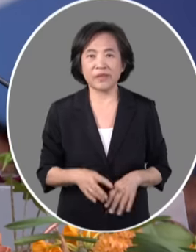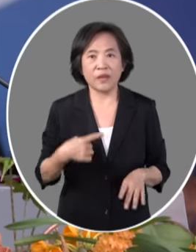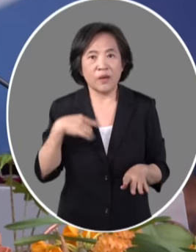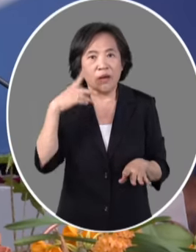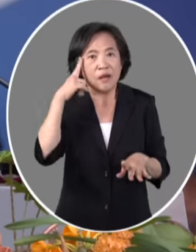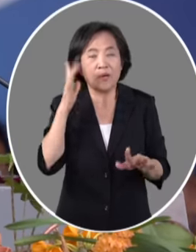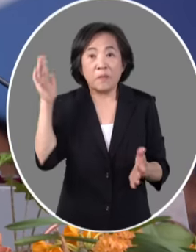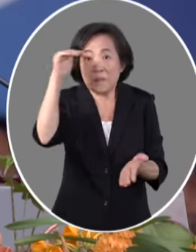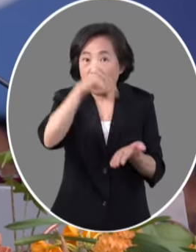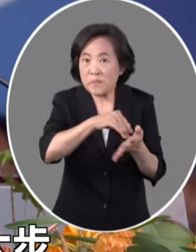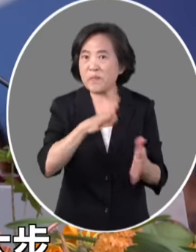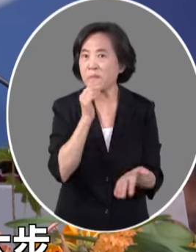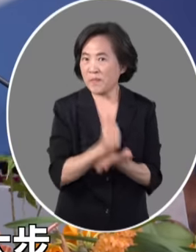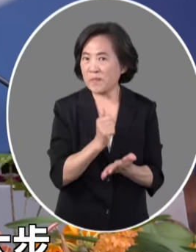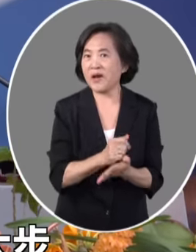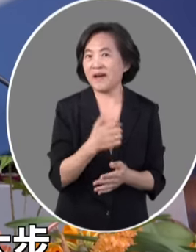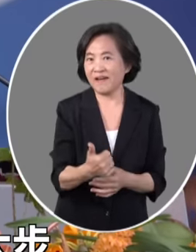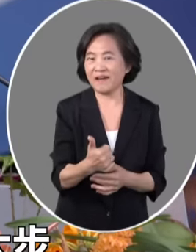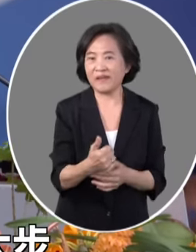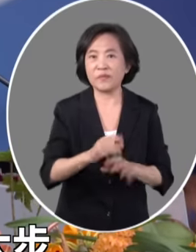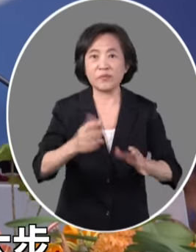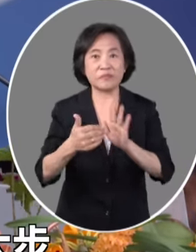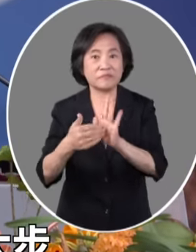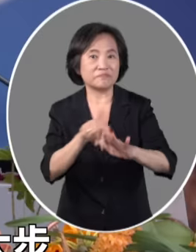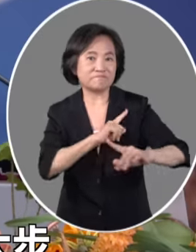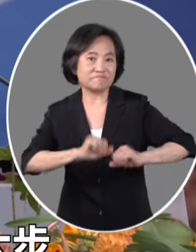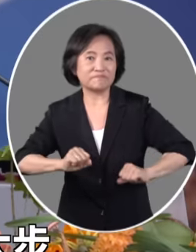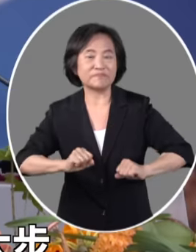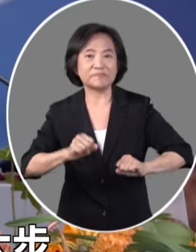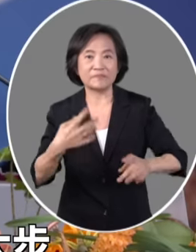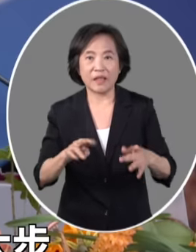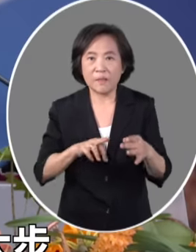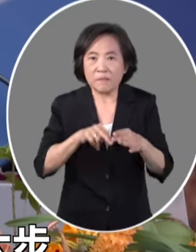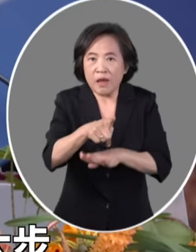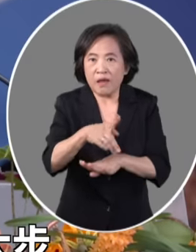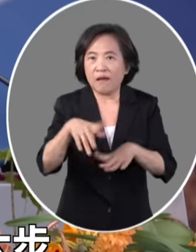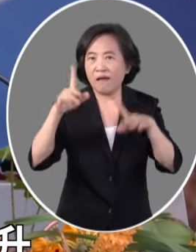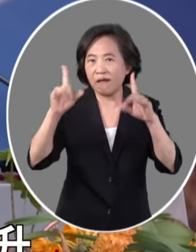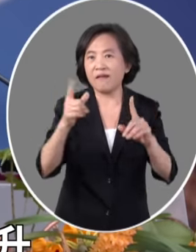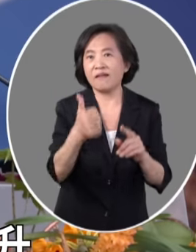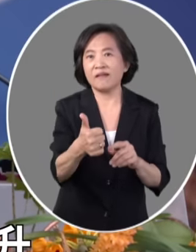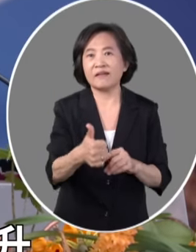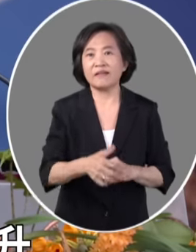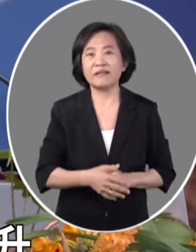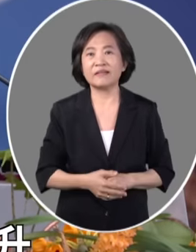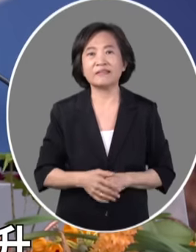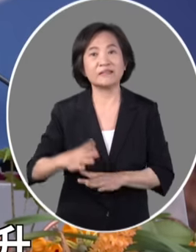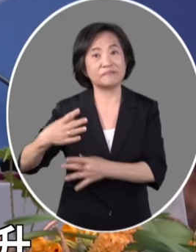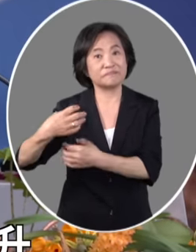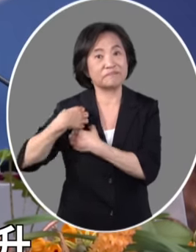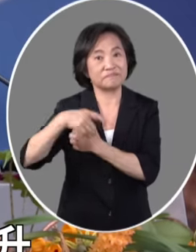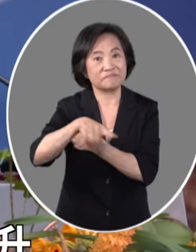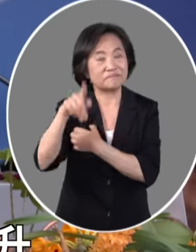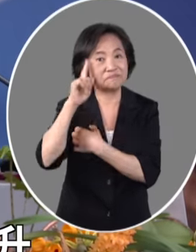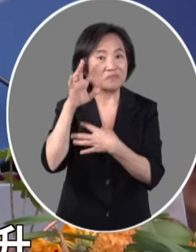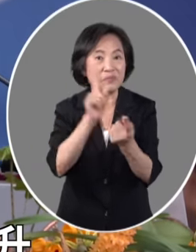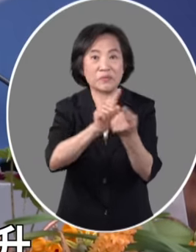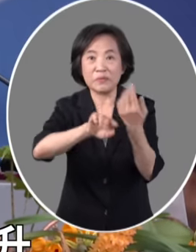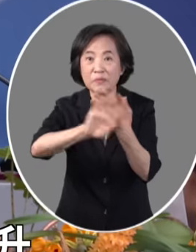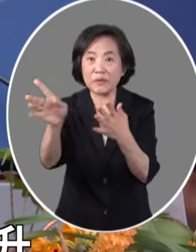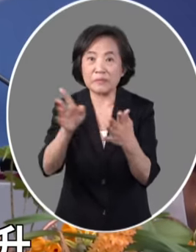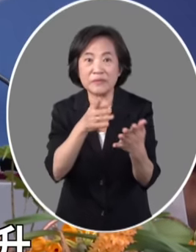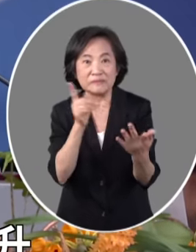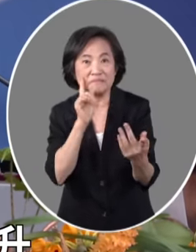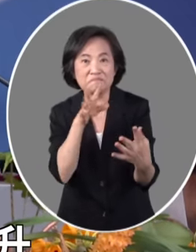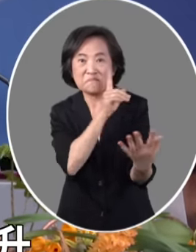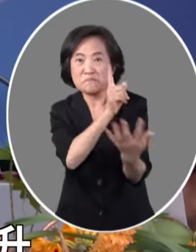终于做到，我们的国防自主再跨出了一大步，国军不对称战力再向